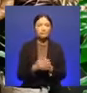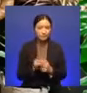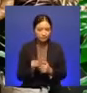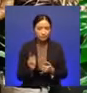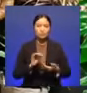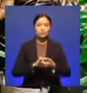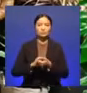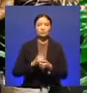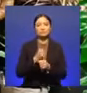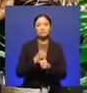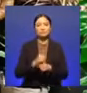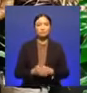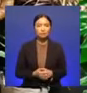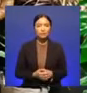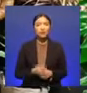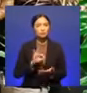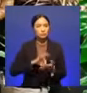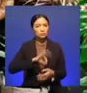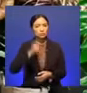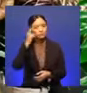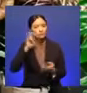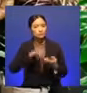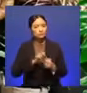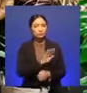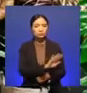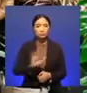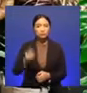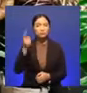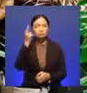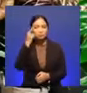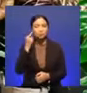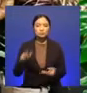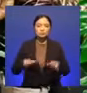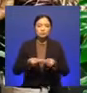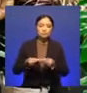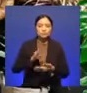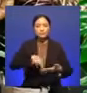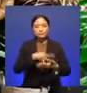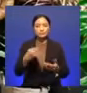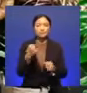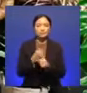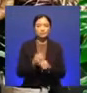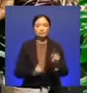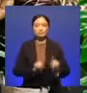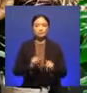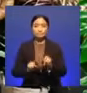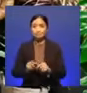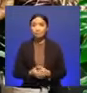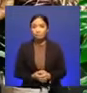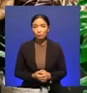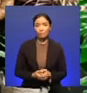การมีส่วนร่วมการตระหนักถึงปัญหาของทุกฝ่ายเลยร่วมคิดร่วมทำร่วมวางแผนร่วมประเมินนะครับเพ